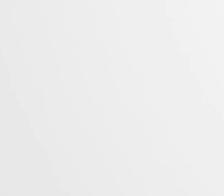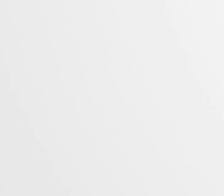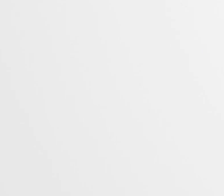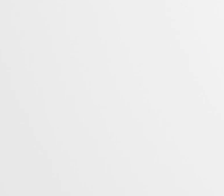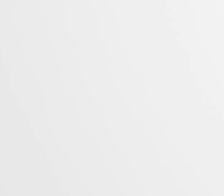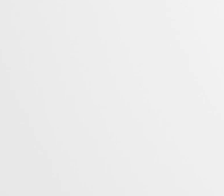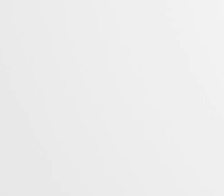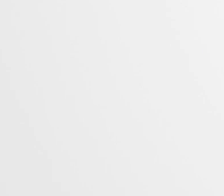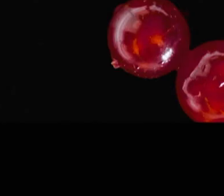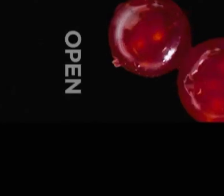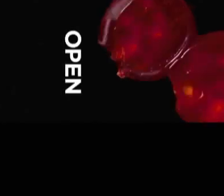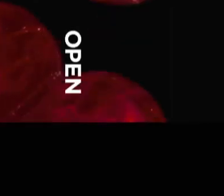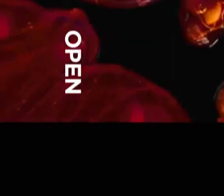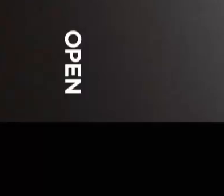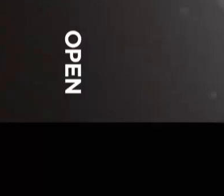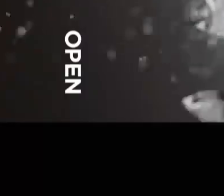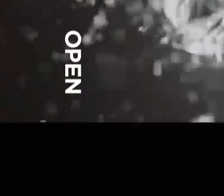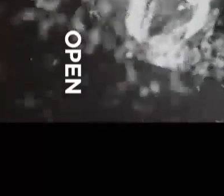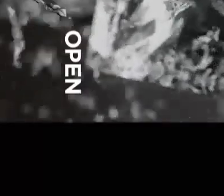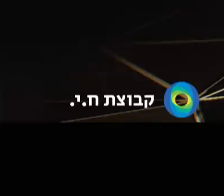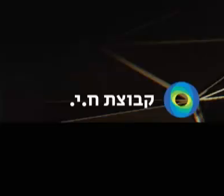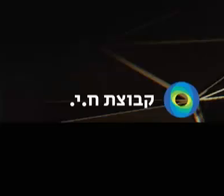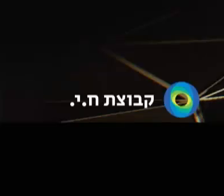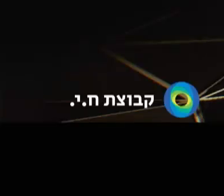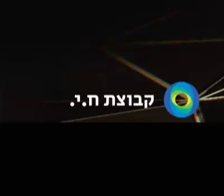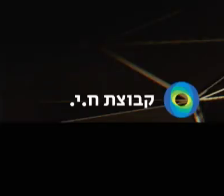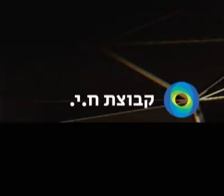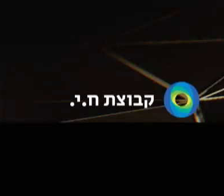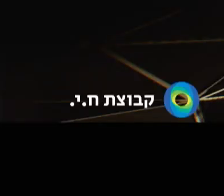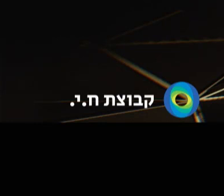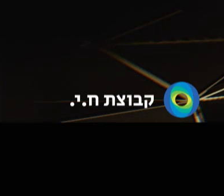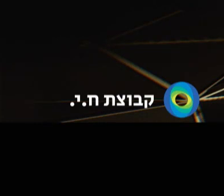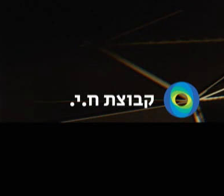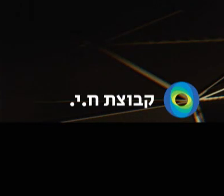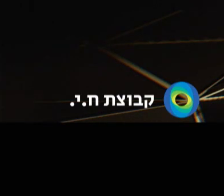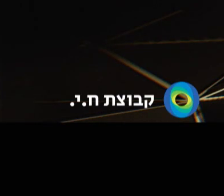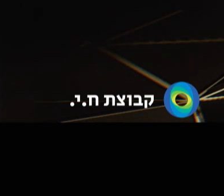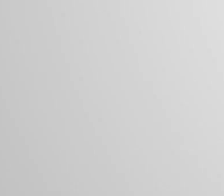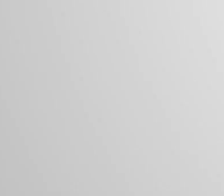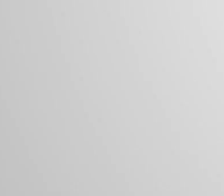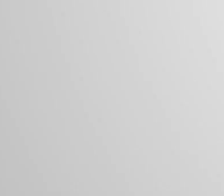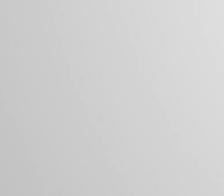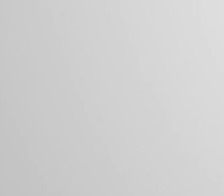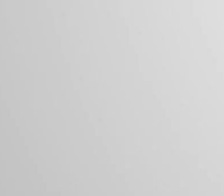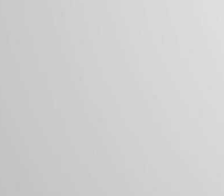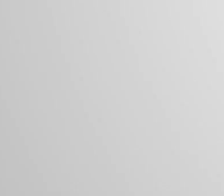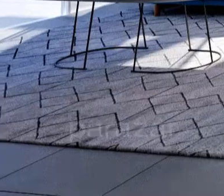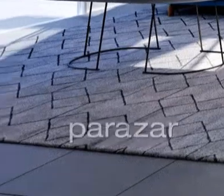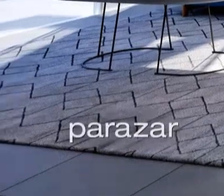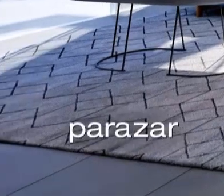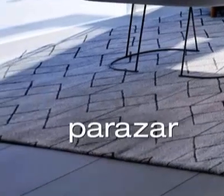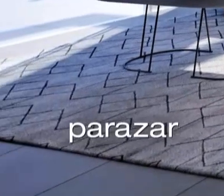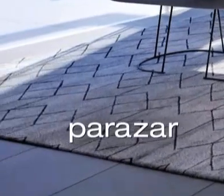התחזית בחסות טעם מדהים מתחיל במקרר מדהים. הייסנס, מדהים מבפנים ומבחוץ. משווק ברשת ביג